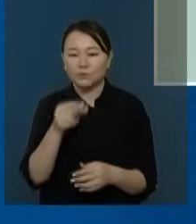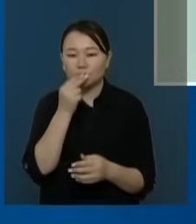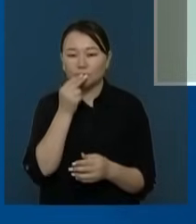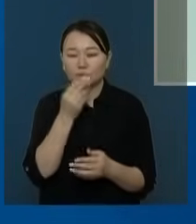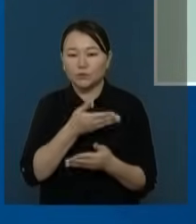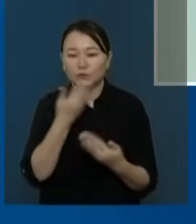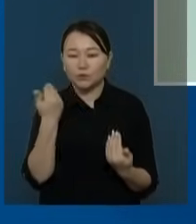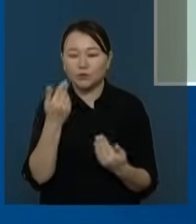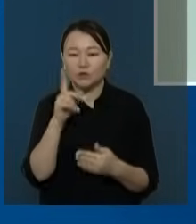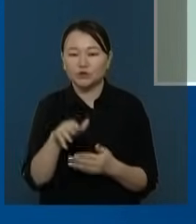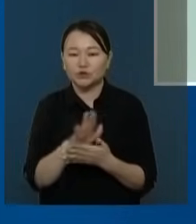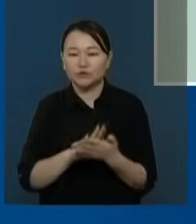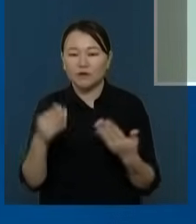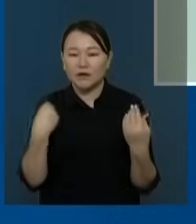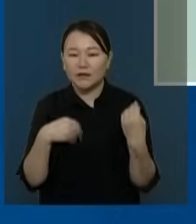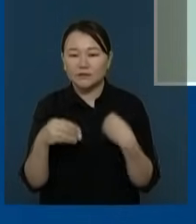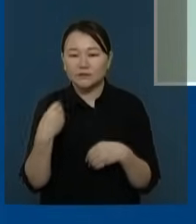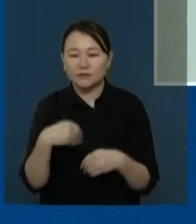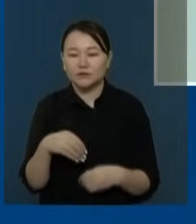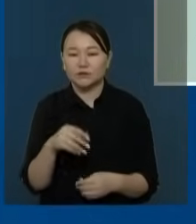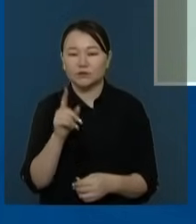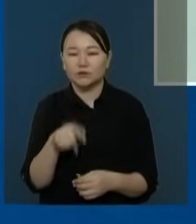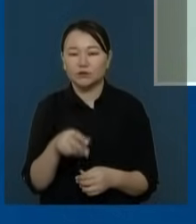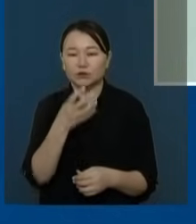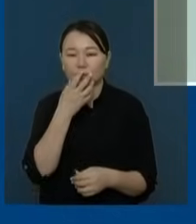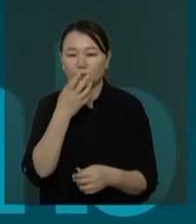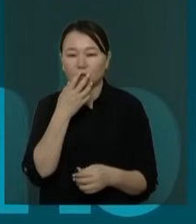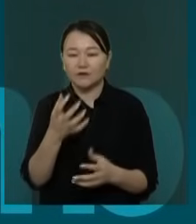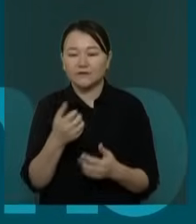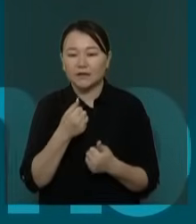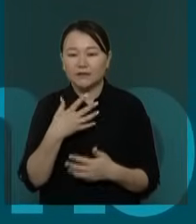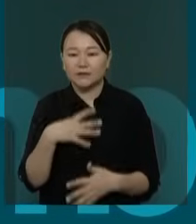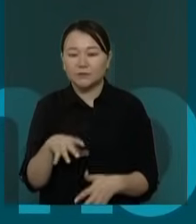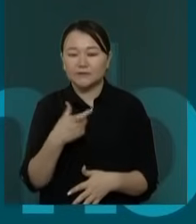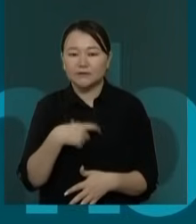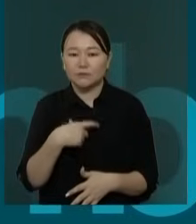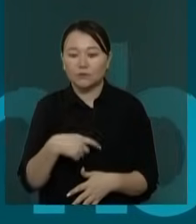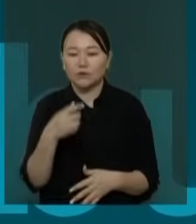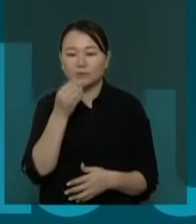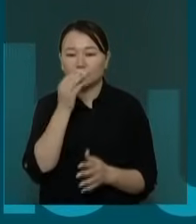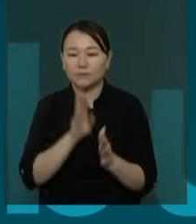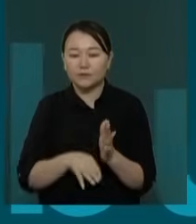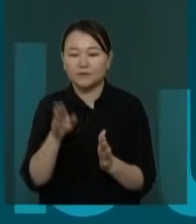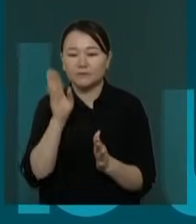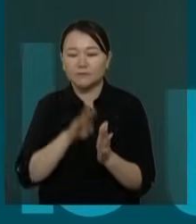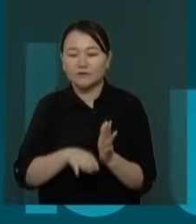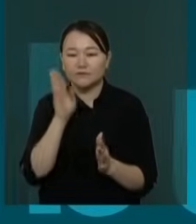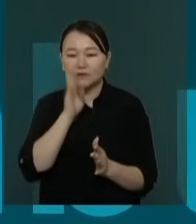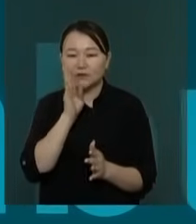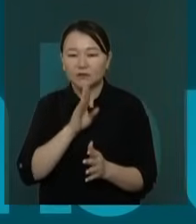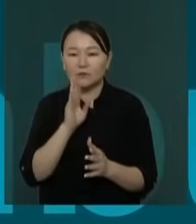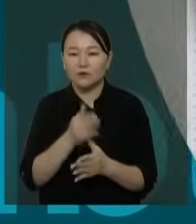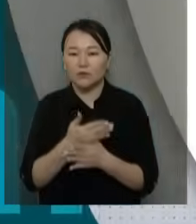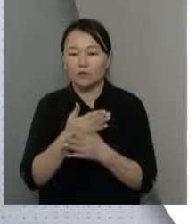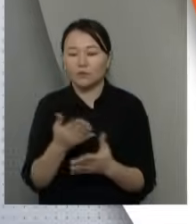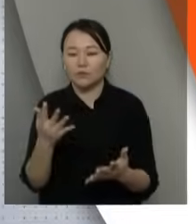нету, даже нечего им одеть, там даже теплых не взяли. Многие жители без еды и воды. Какая помощь им будет оказана?